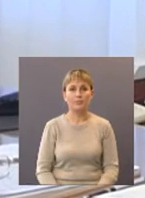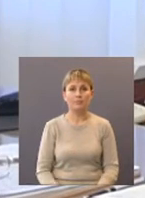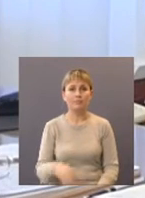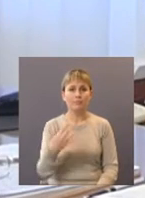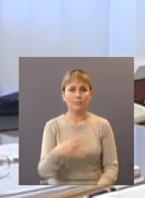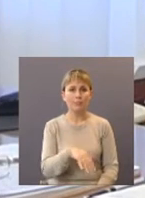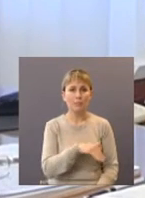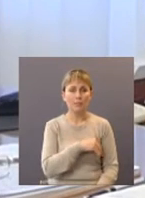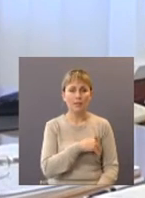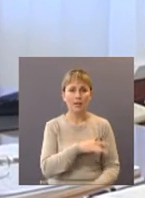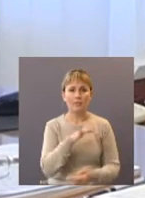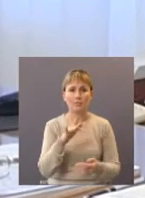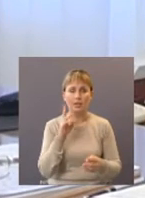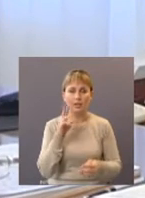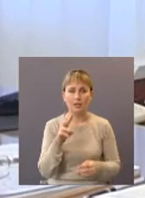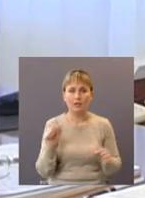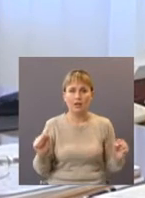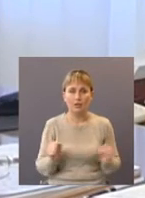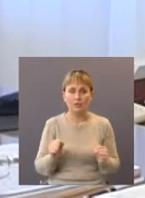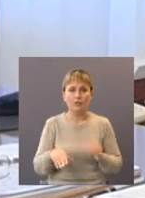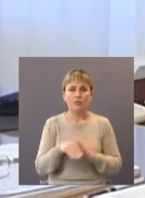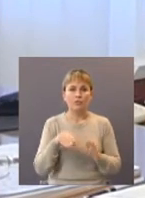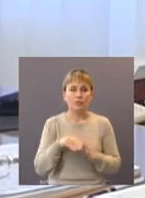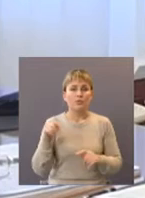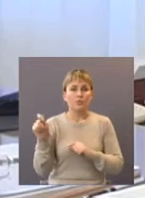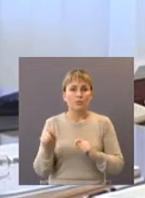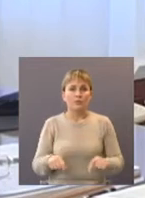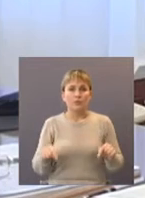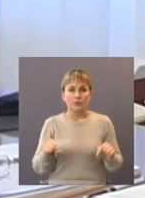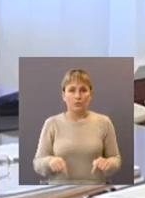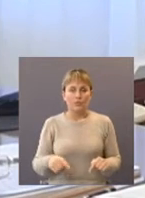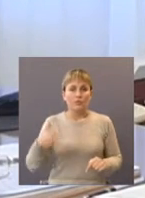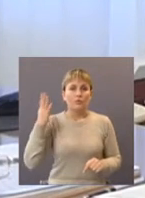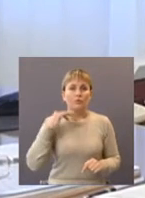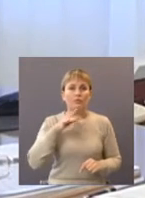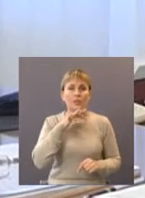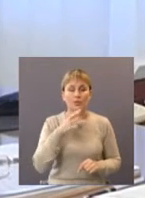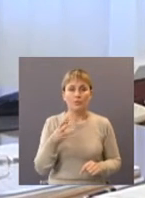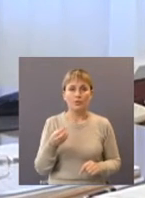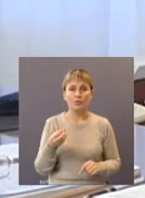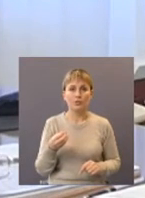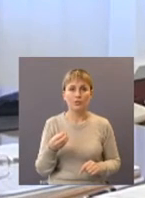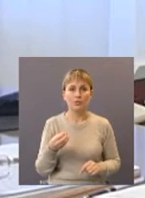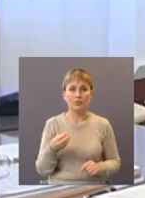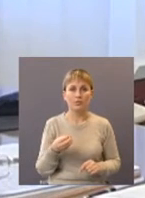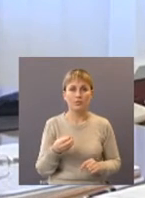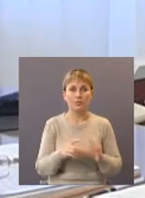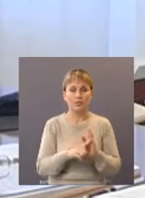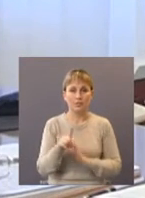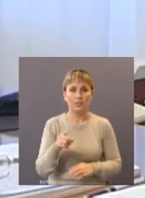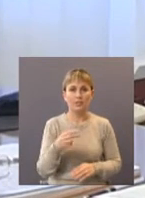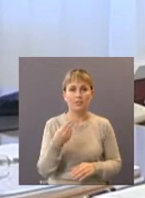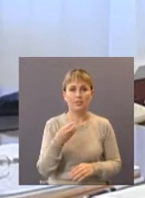прибалтийские земли, построил на болотах, действительно это героический акт такой, построил замечательный